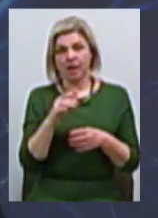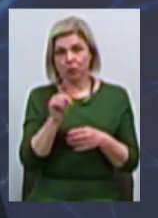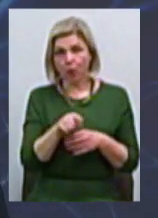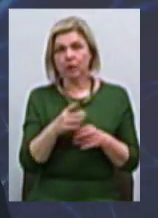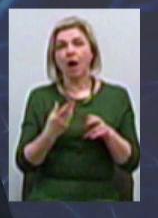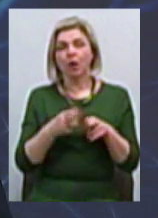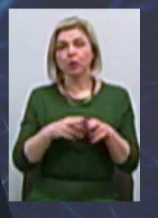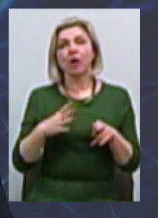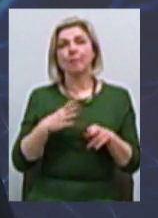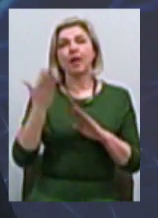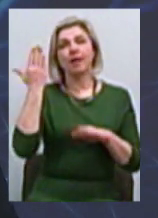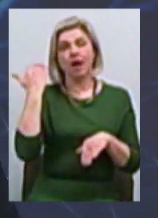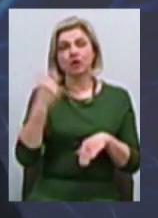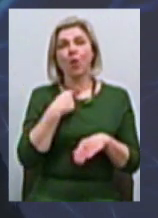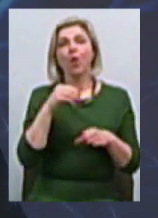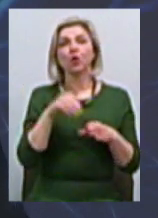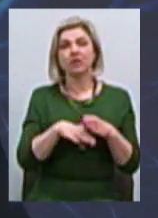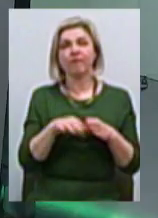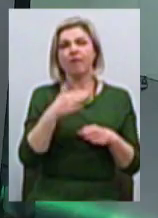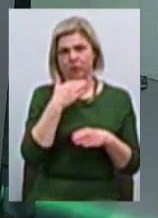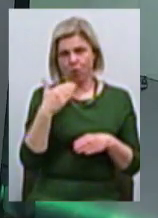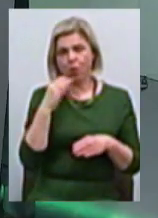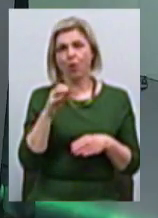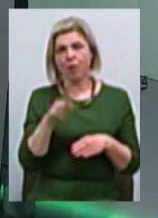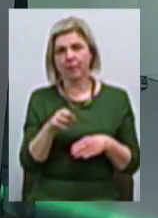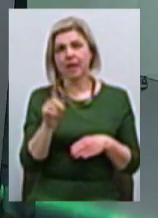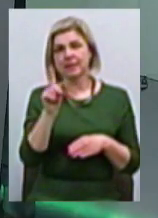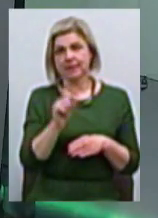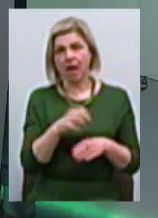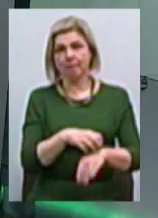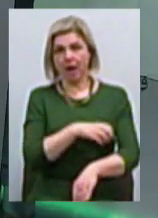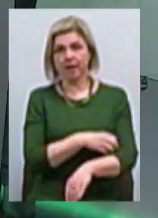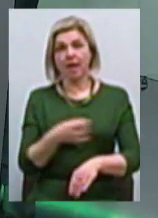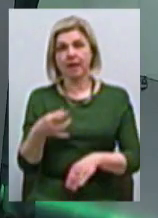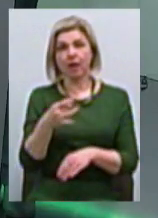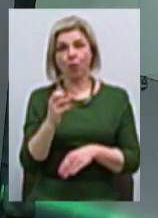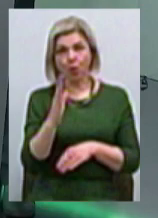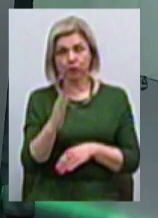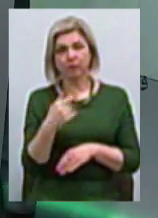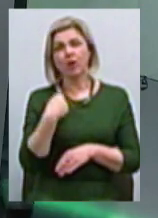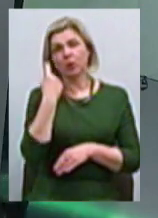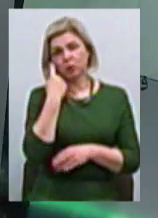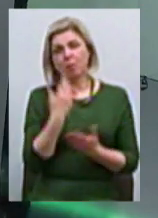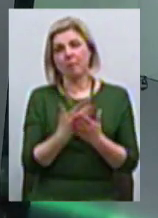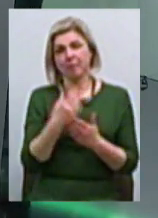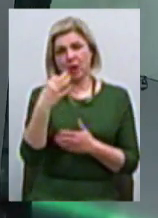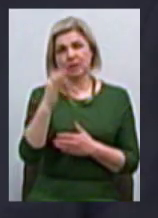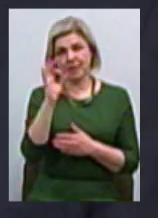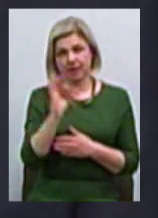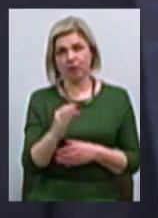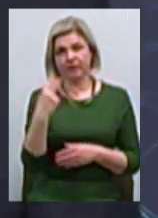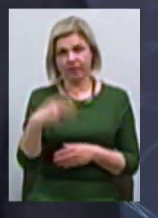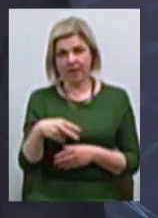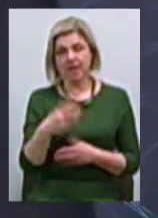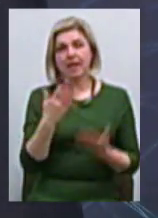на самом деле голосовал во многом за партию регионов, я думаю, процентов 20. То есть, если мы